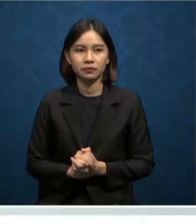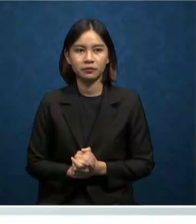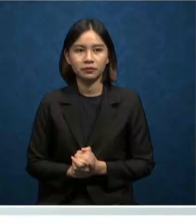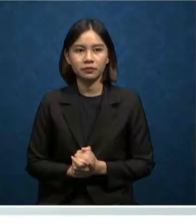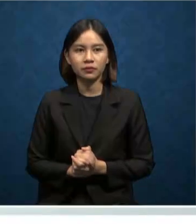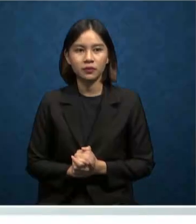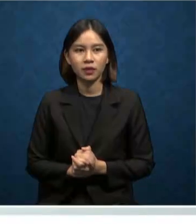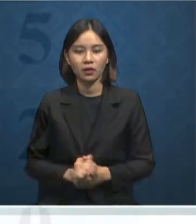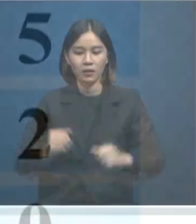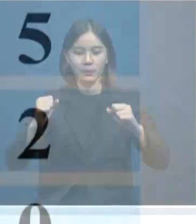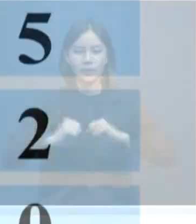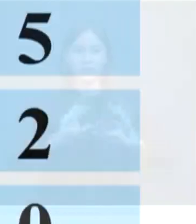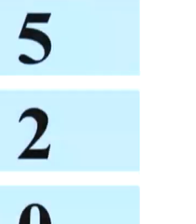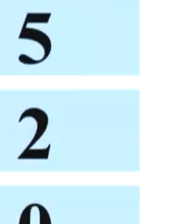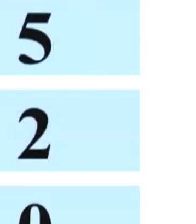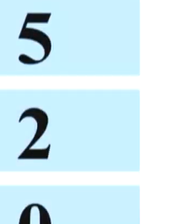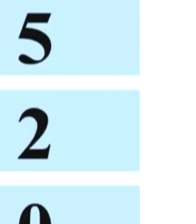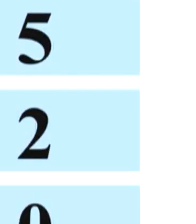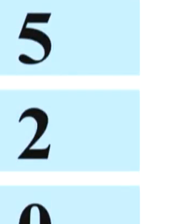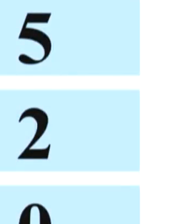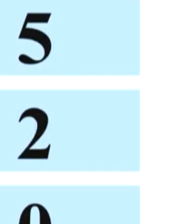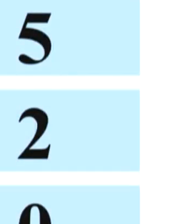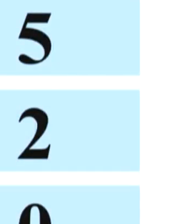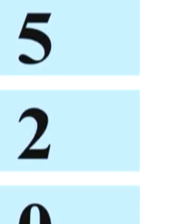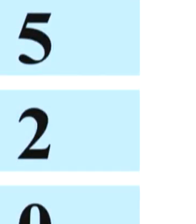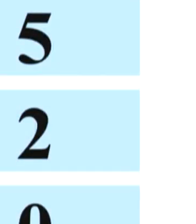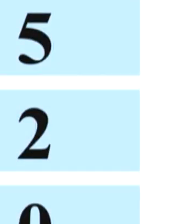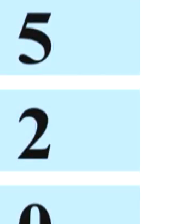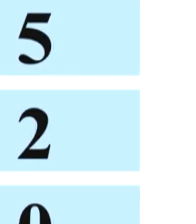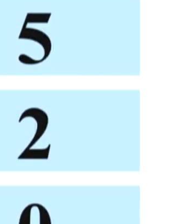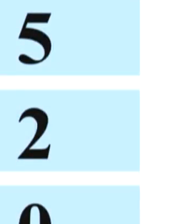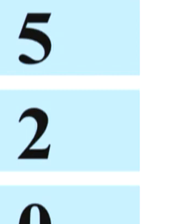มติของที่ประชุมนะครับจำนวนผู้ลงมติ